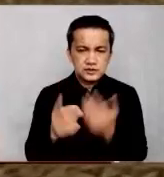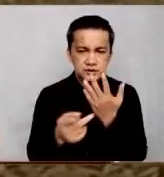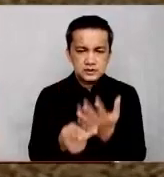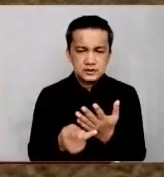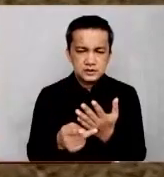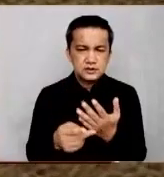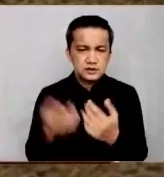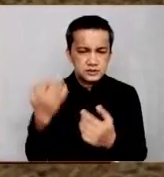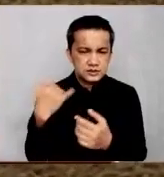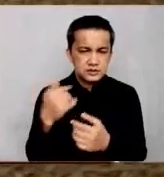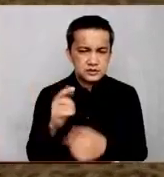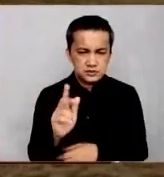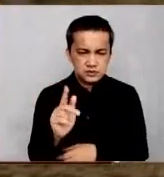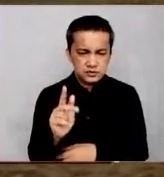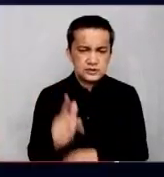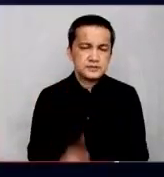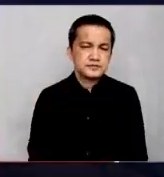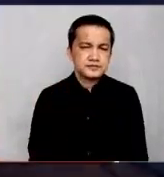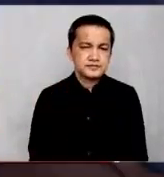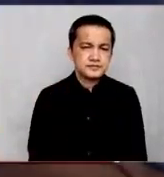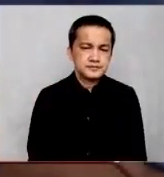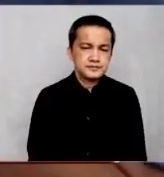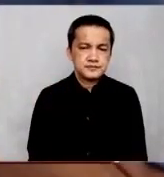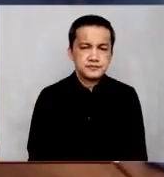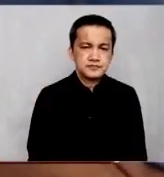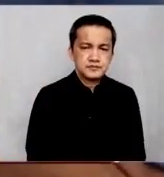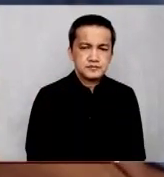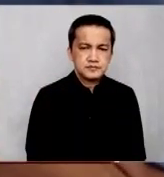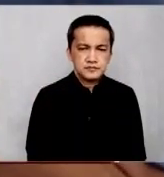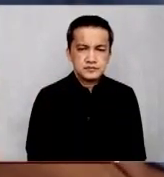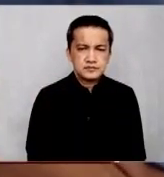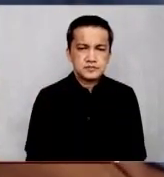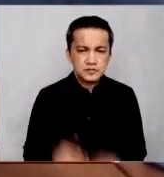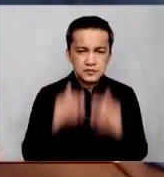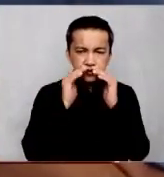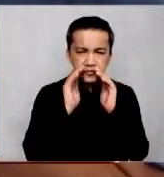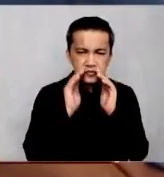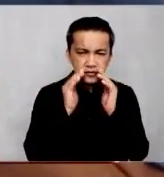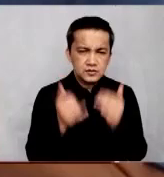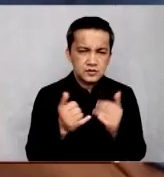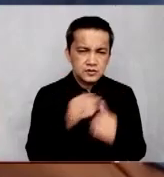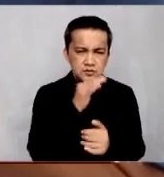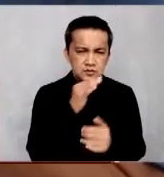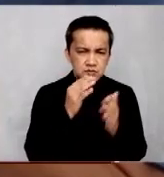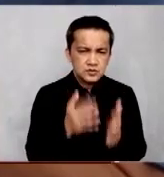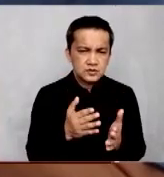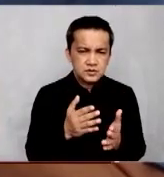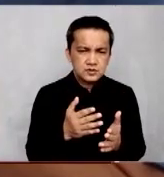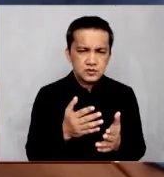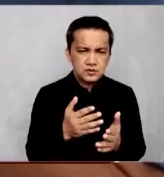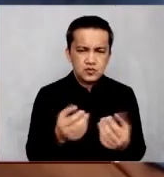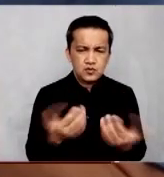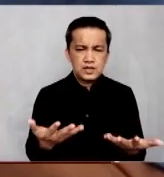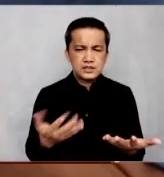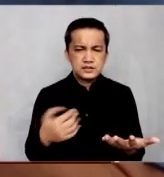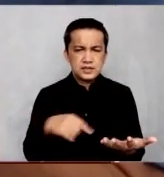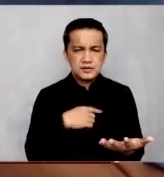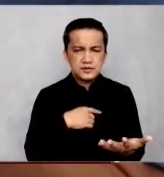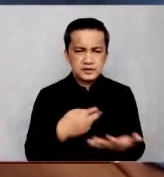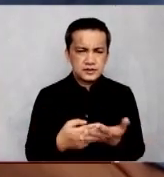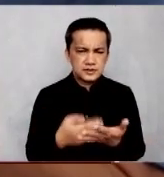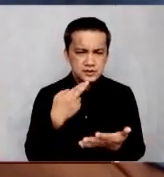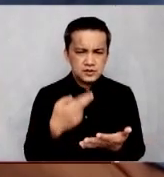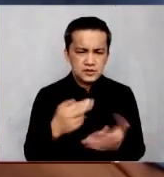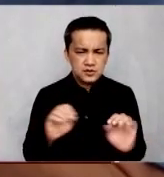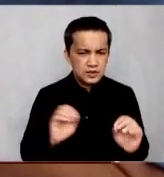dating 23 pesos. Ang malungkot po ngayon, yung farmer, wala na sa amin yung palay at wala na kami yung